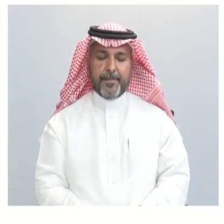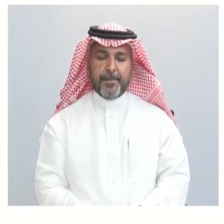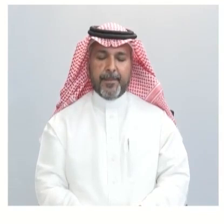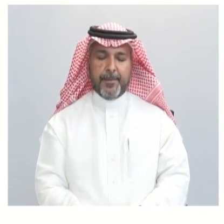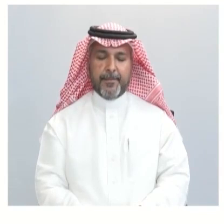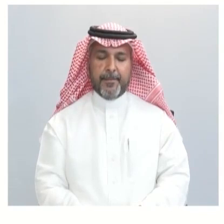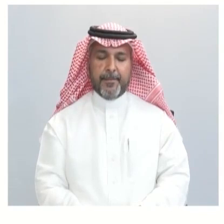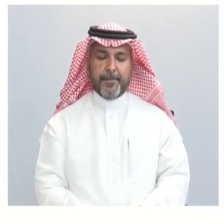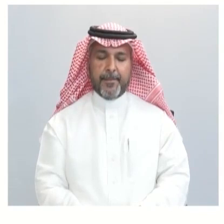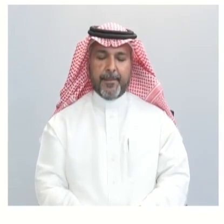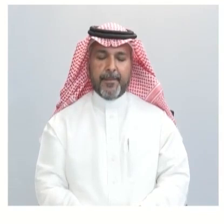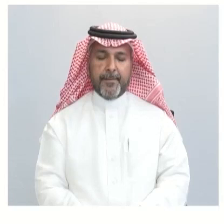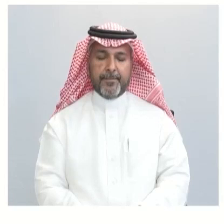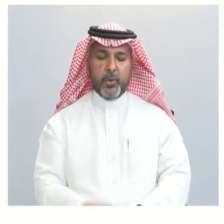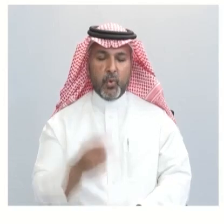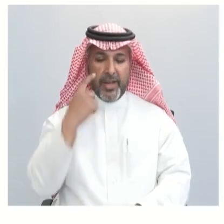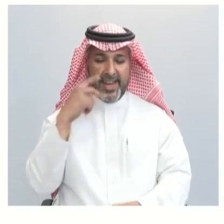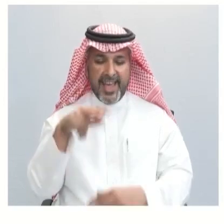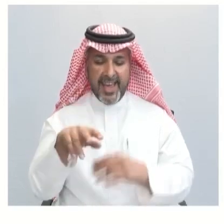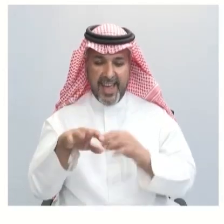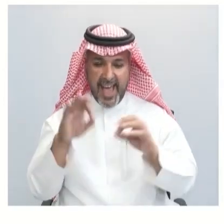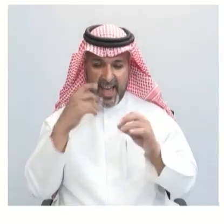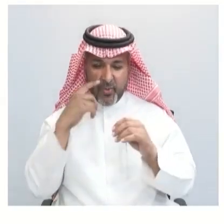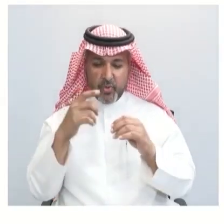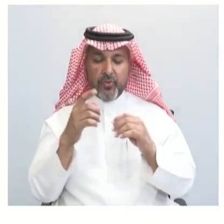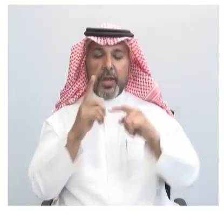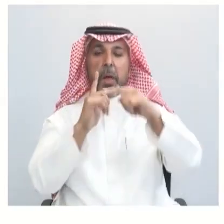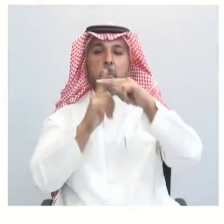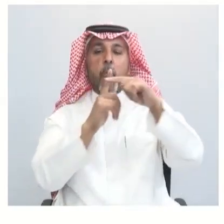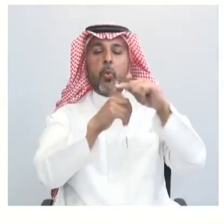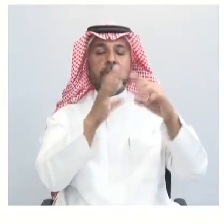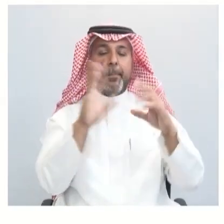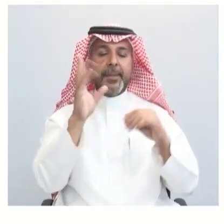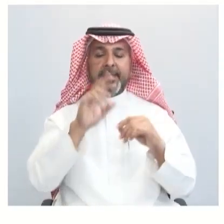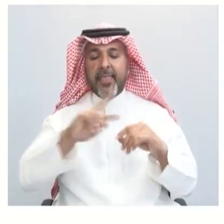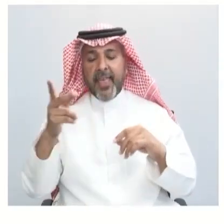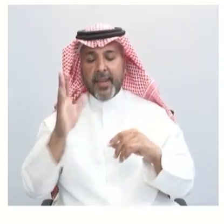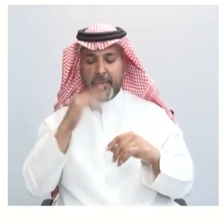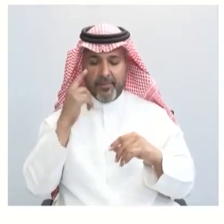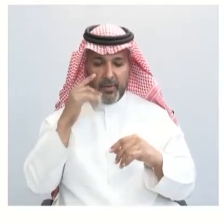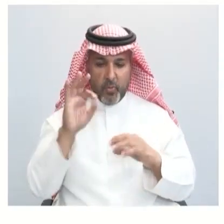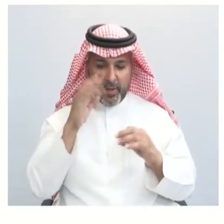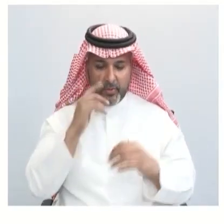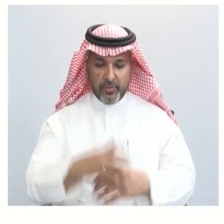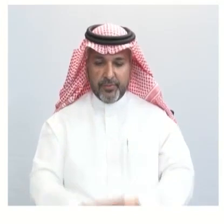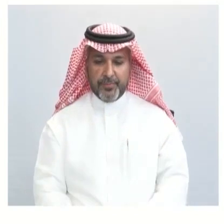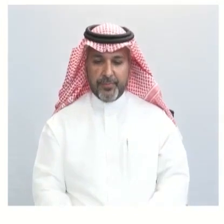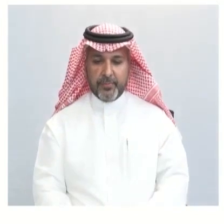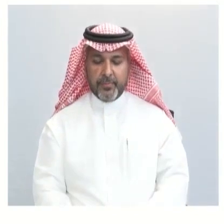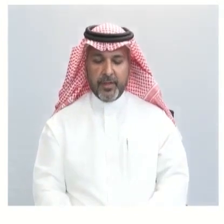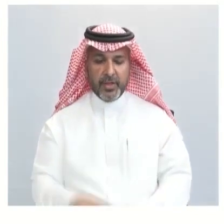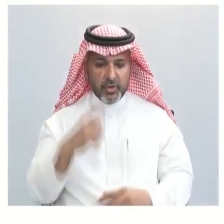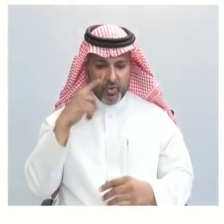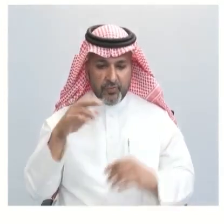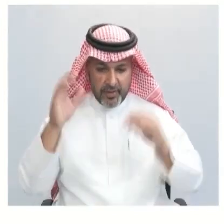لذا استعمل الاعداد الصحيحه موجبه فقط للمتغير اكس ما راح نمثل هنا مثل ما قلنا طبعا اننا نشوف طبعا